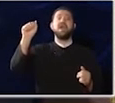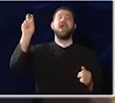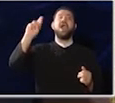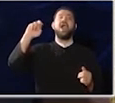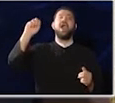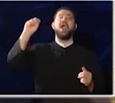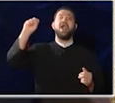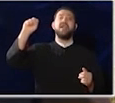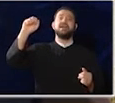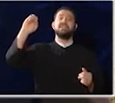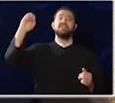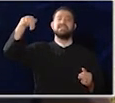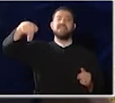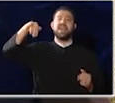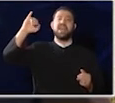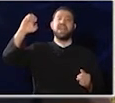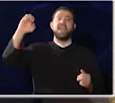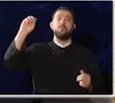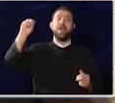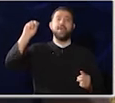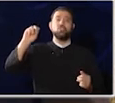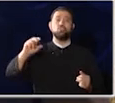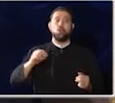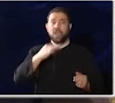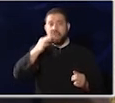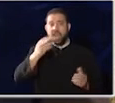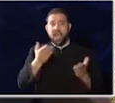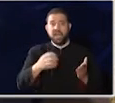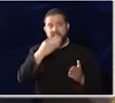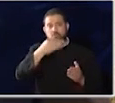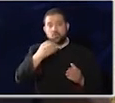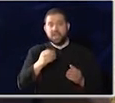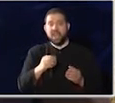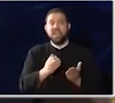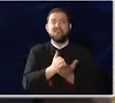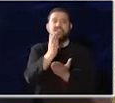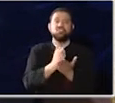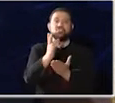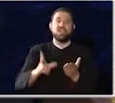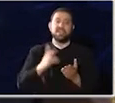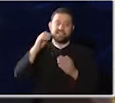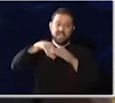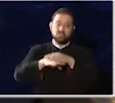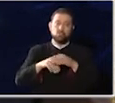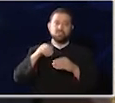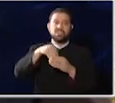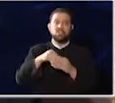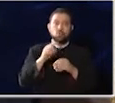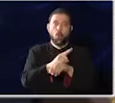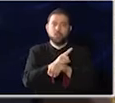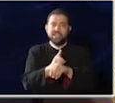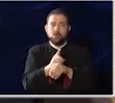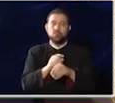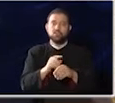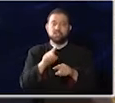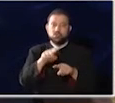exemplu, care spunea că veșnicia este ascunsă într-o clipă și care punea mai mult preț pe